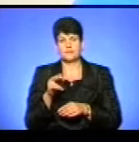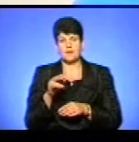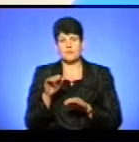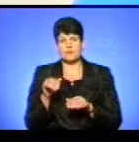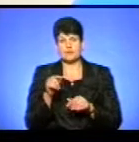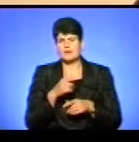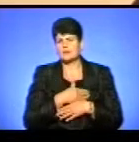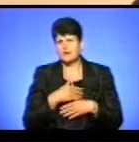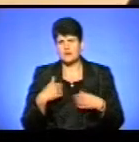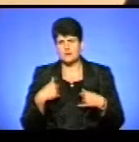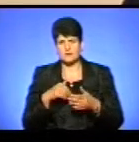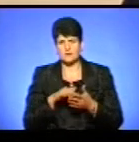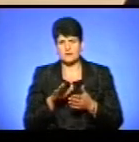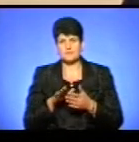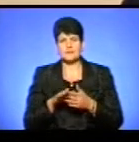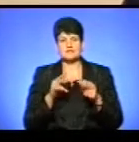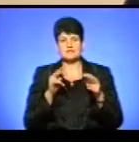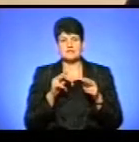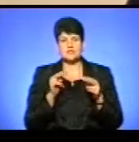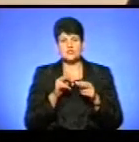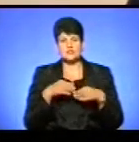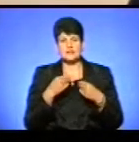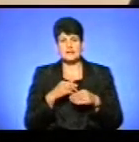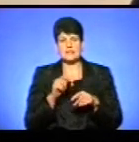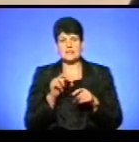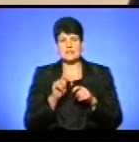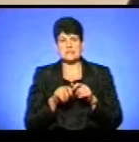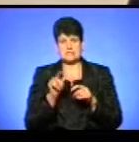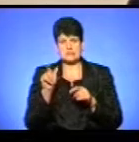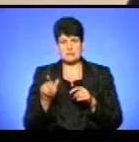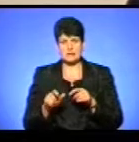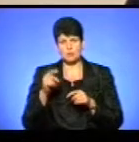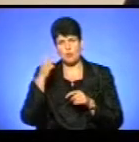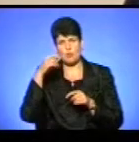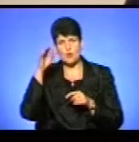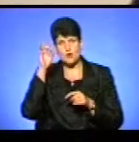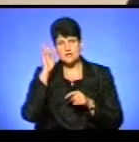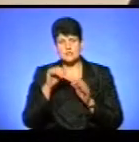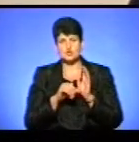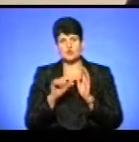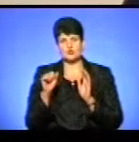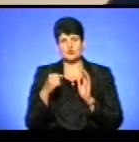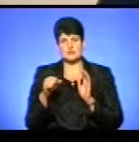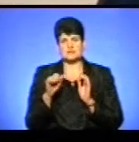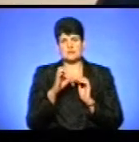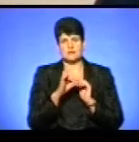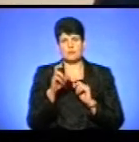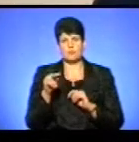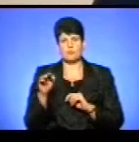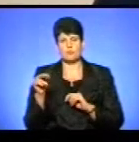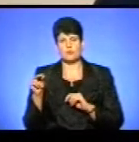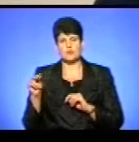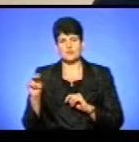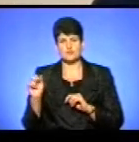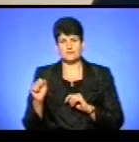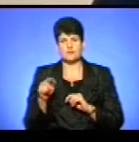Потім вона не хотіла. Свідчення дає інспектор поліції, який складав протокол на місці події 6 серпня Сергій Попович. Ознаки –